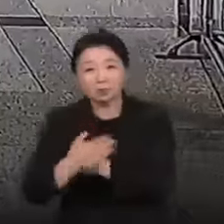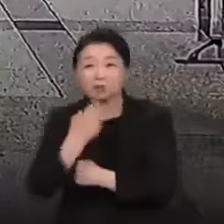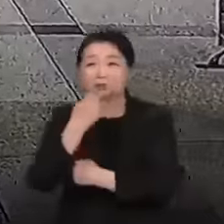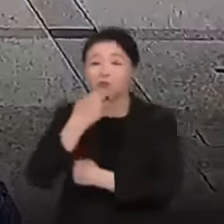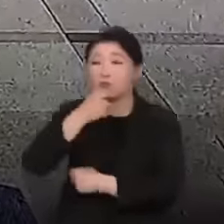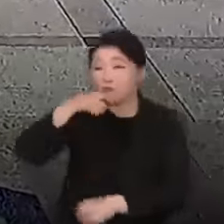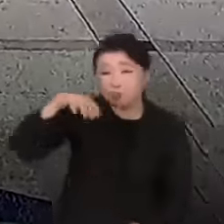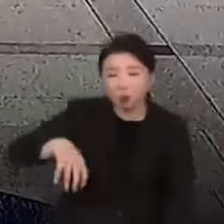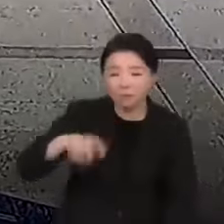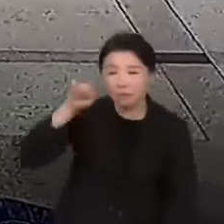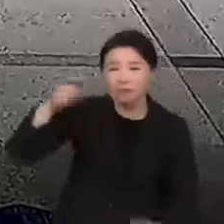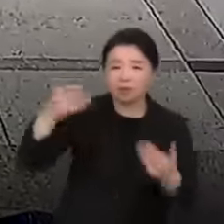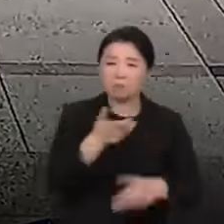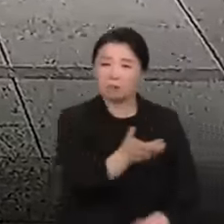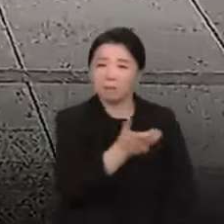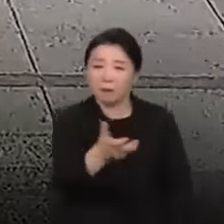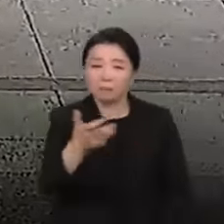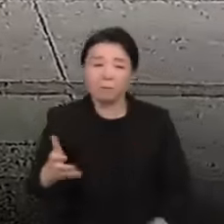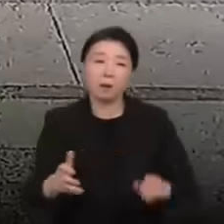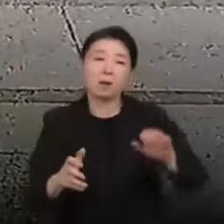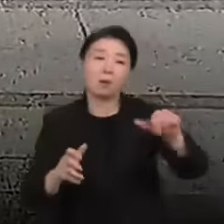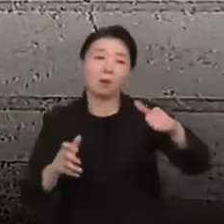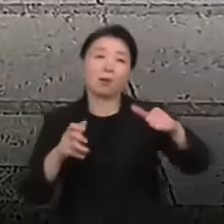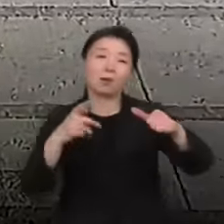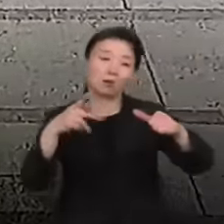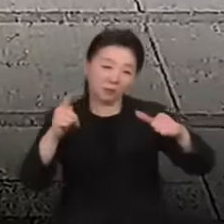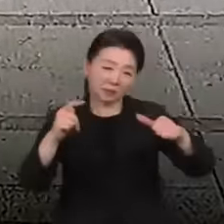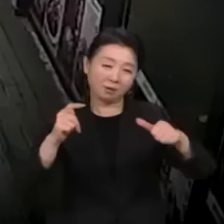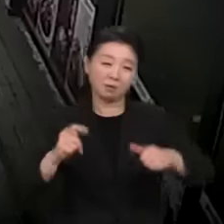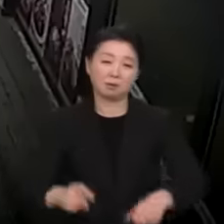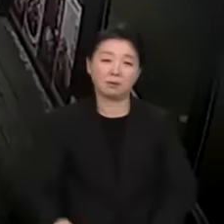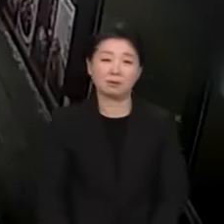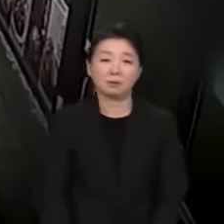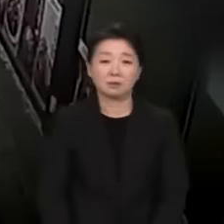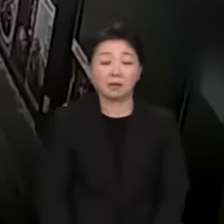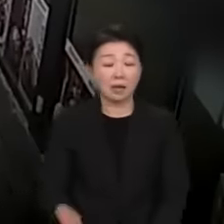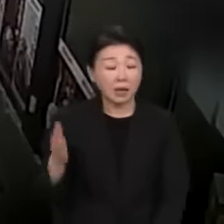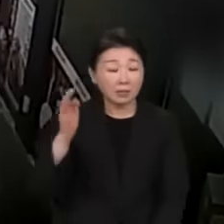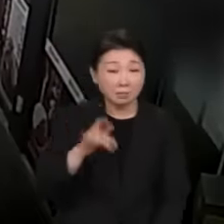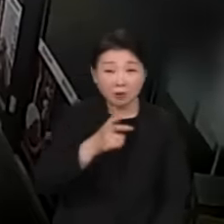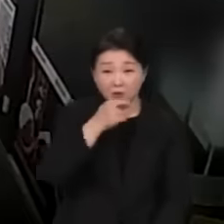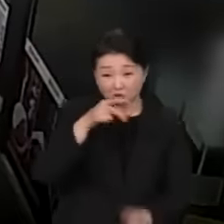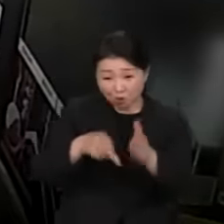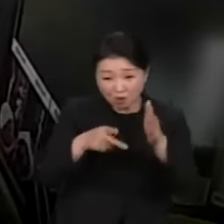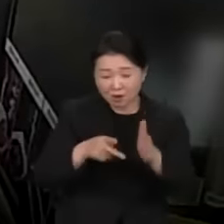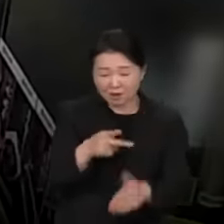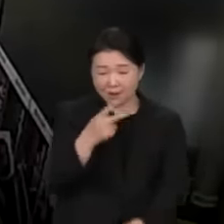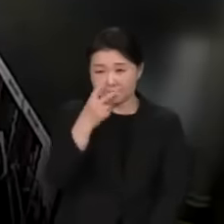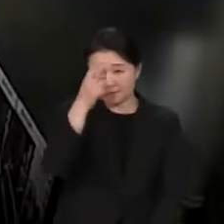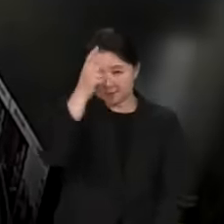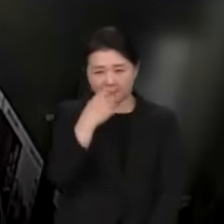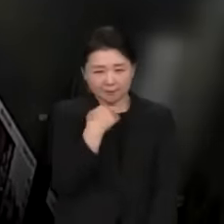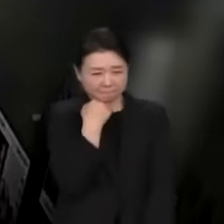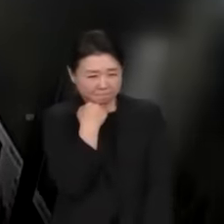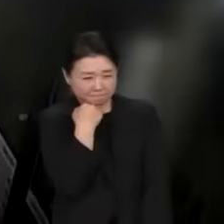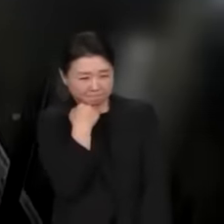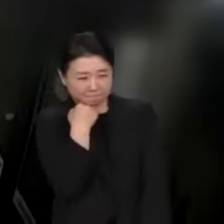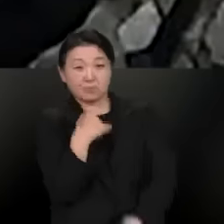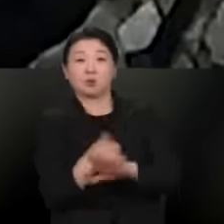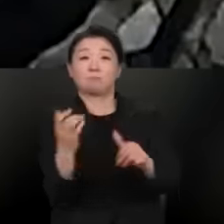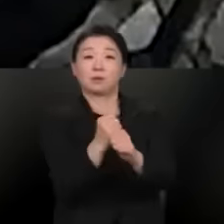수원까지 6일 동안 이동한 거리만 500km가 넘습니다. 하지만 수원역에서 잠복한 경찰에 결국